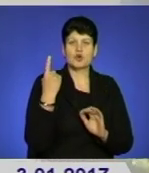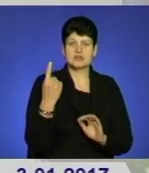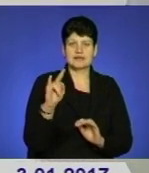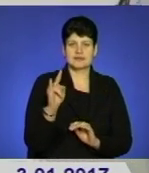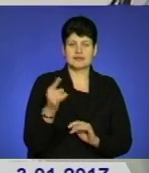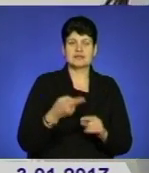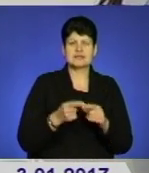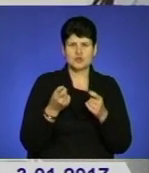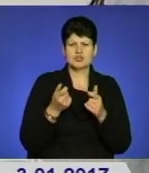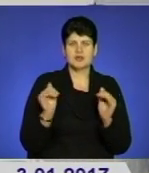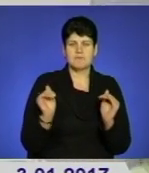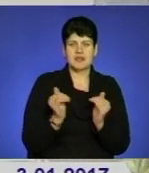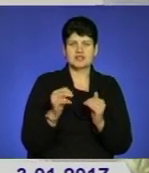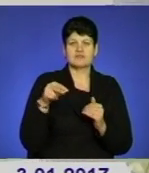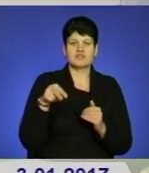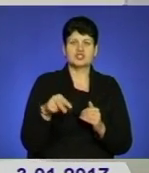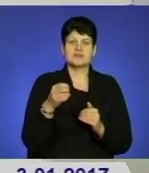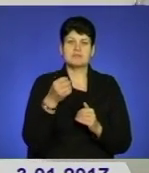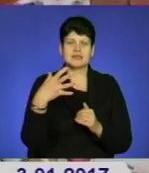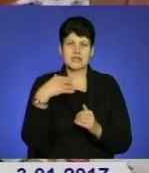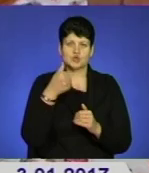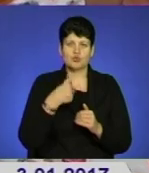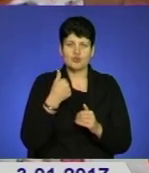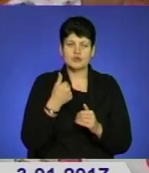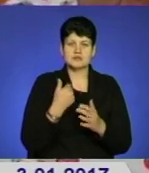Це дещо менше, ніж у 2015 році.